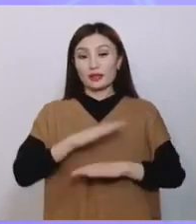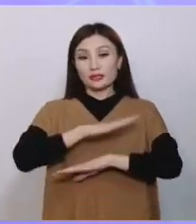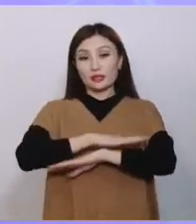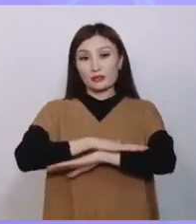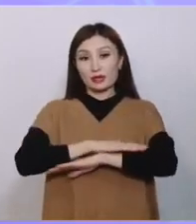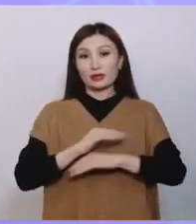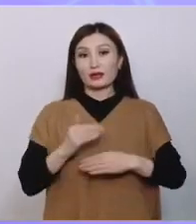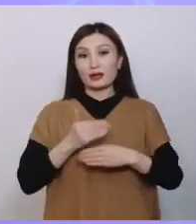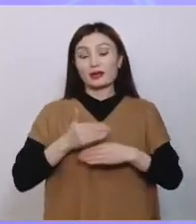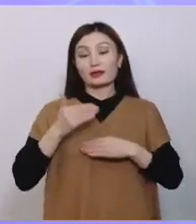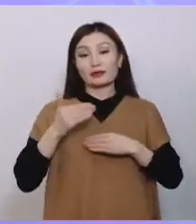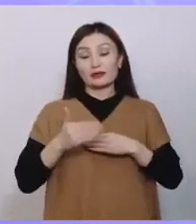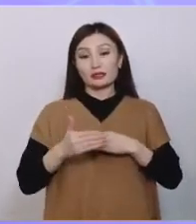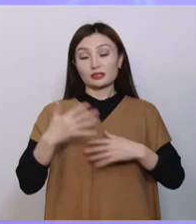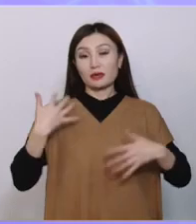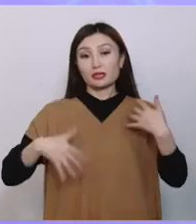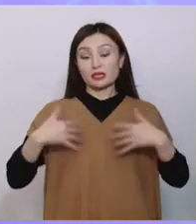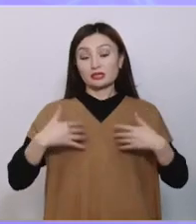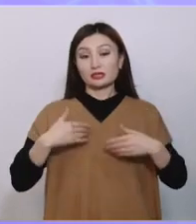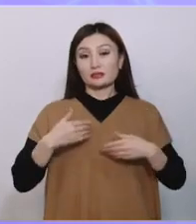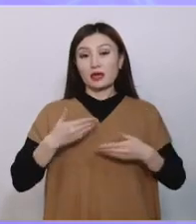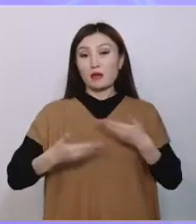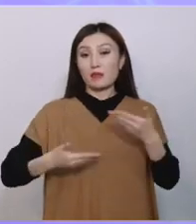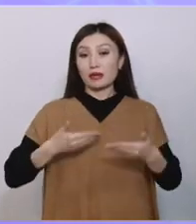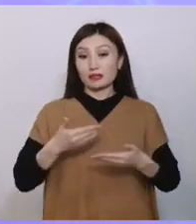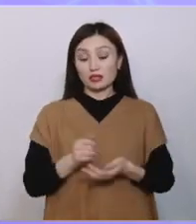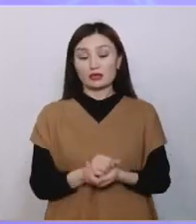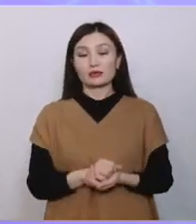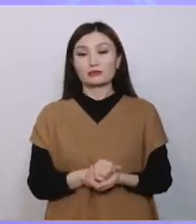Саваққа кечігіп, шашып бара жатат.